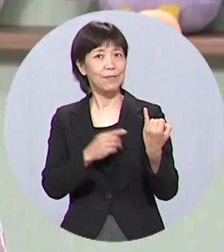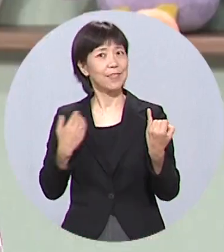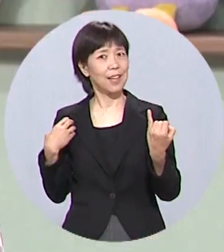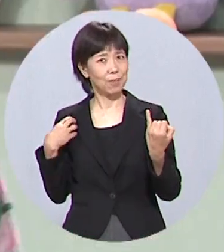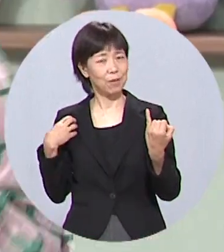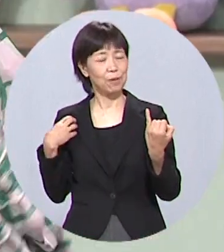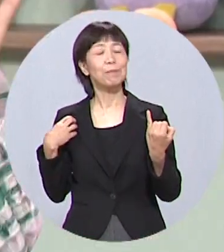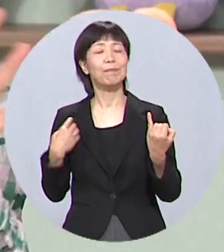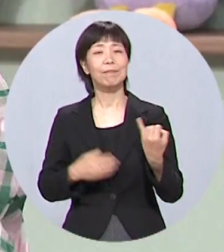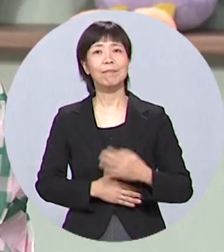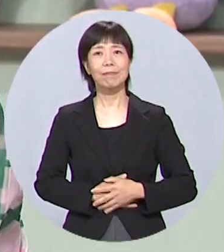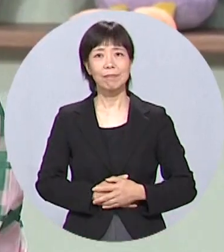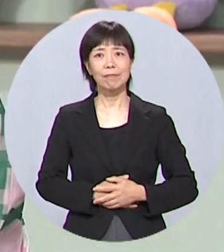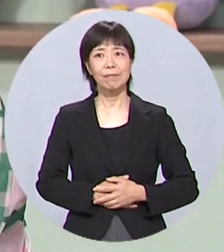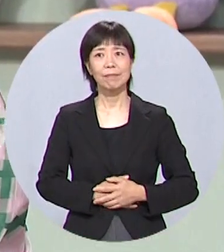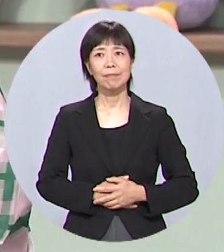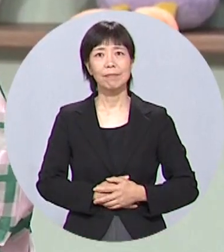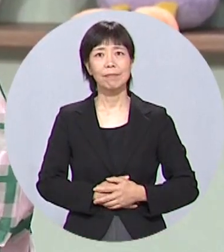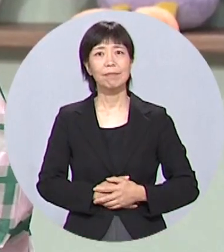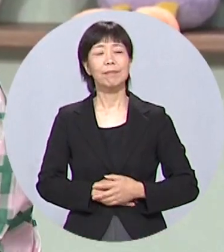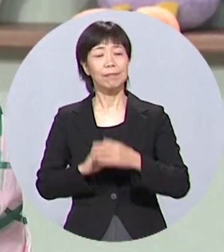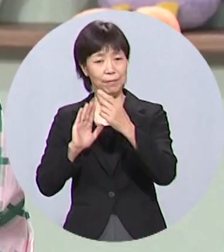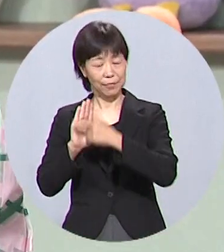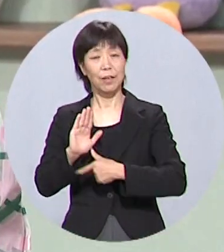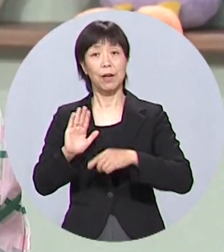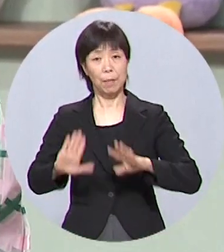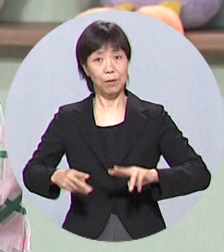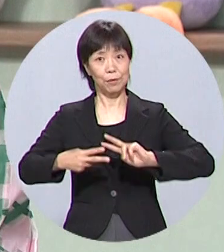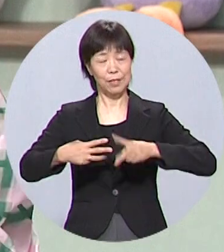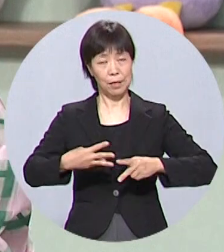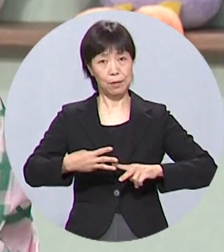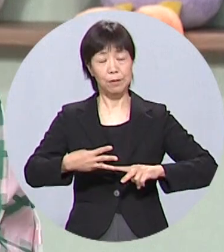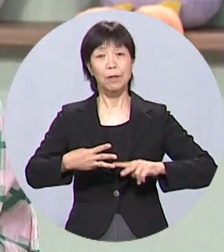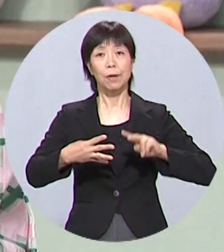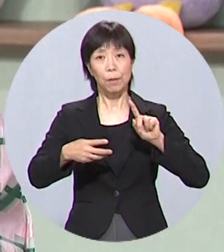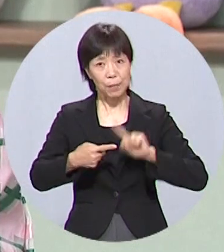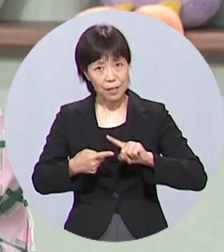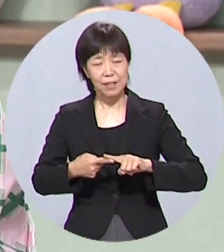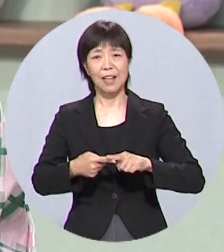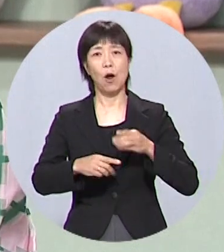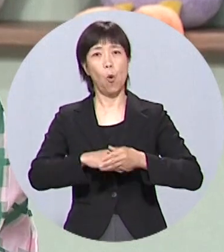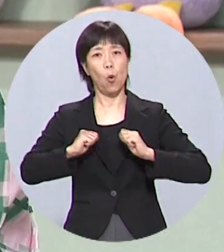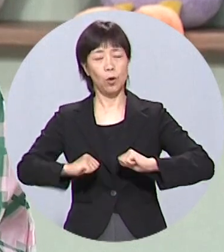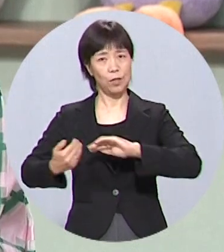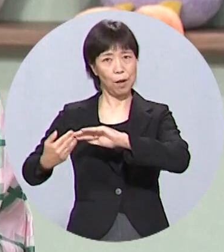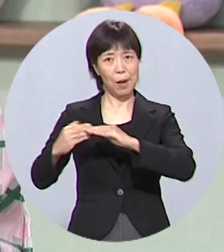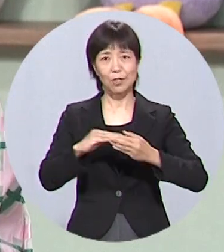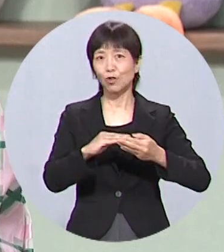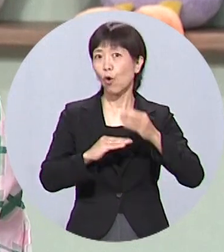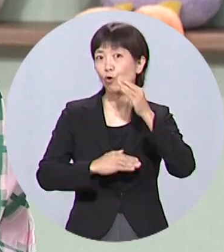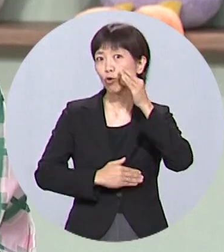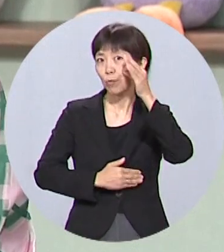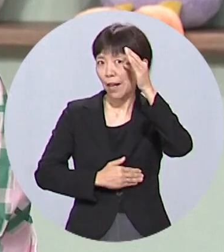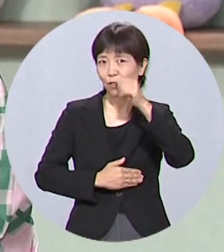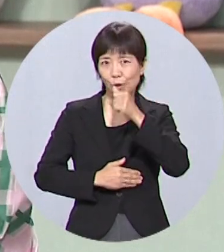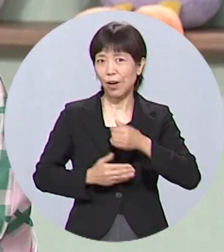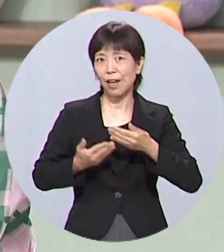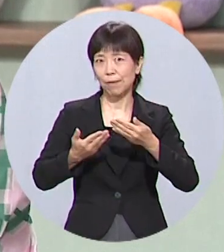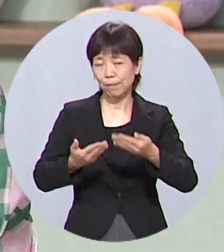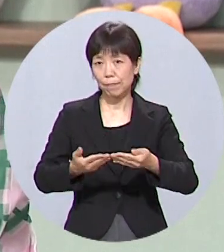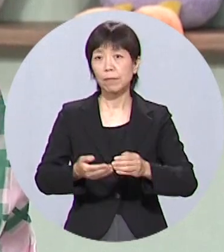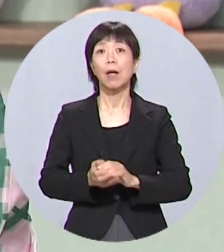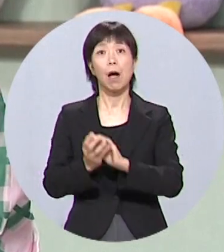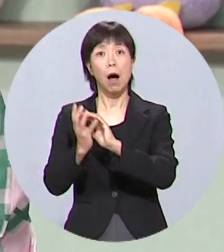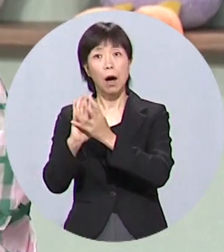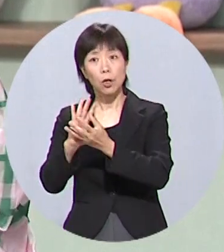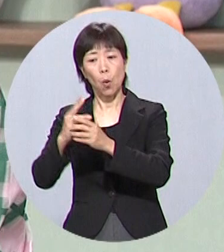ん。 はい、このコーナーでは旬を迎える越生町の梅をご紹介します。梅といえば2月から3